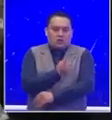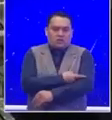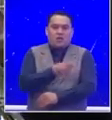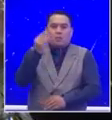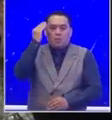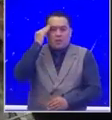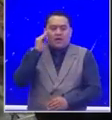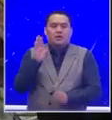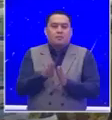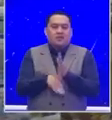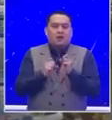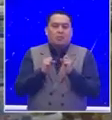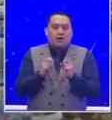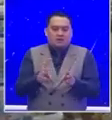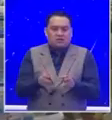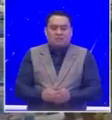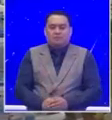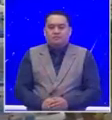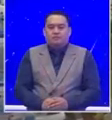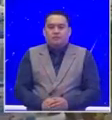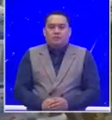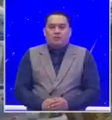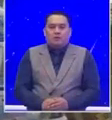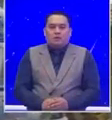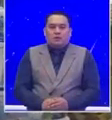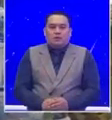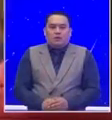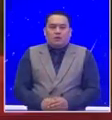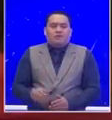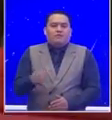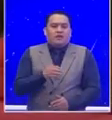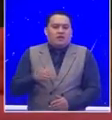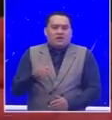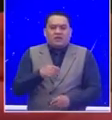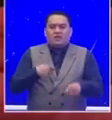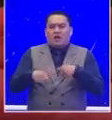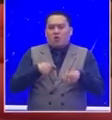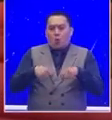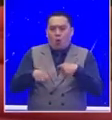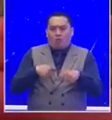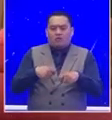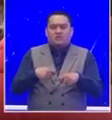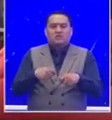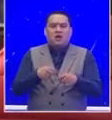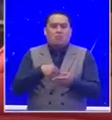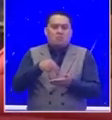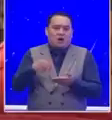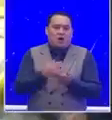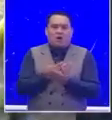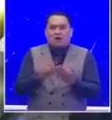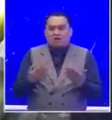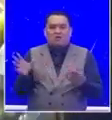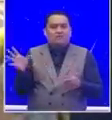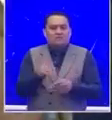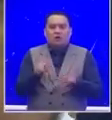меры безопасности. И такая картина не редкость. Виноводочные отделы, стихийная торговля, канцелярские магазины и так